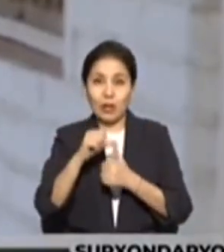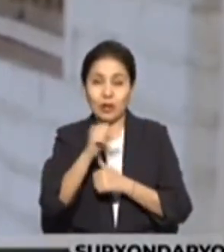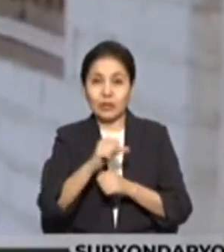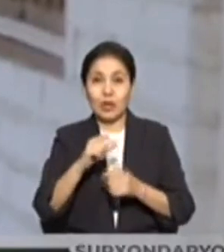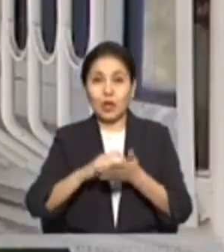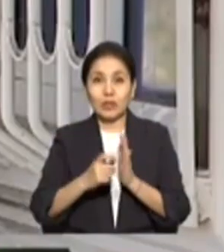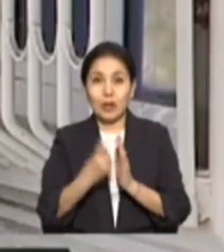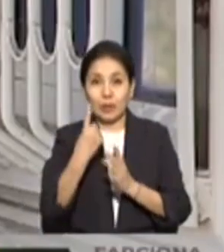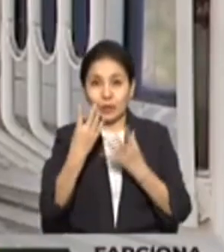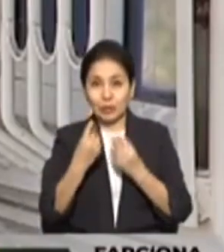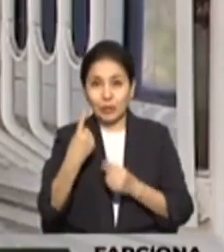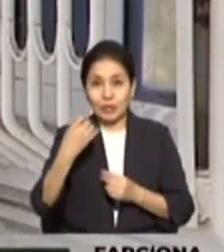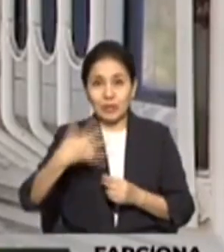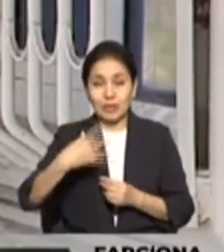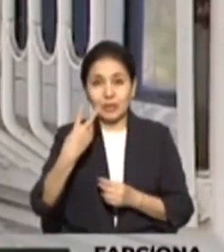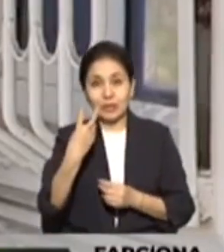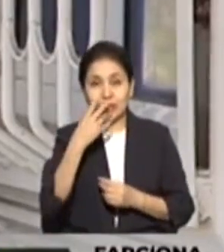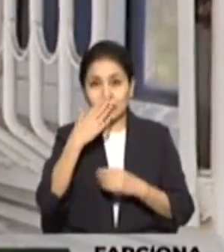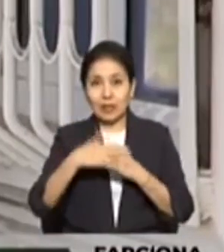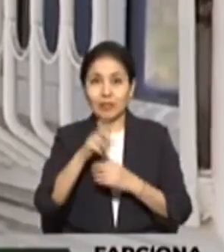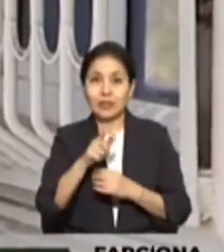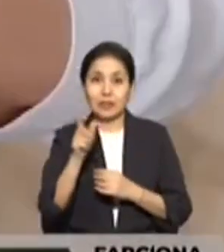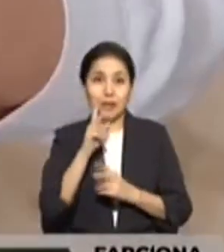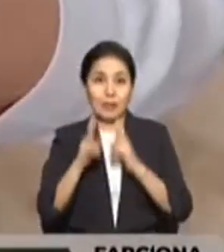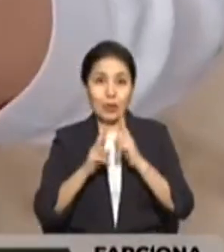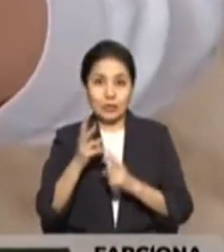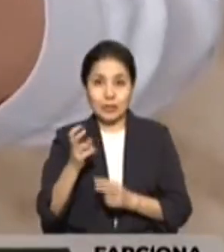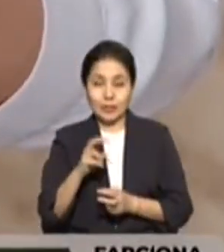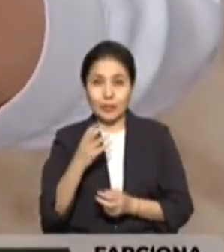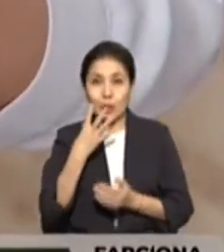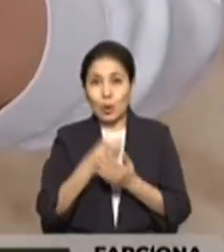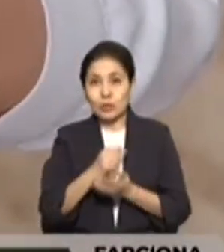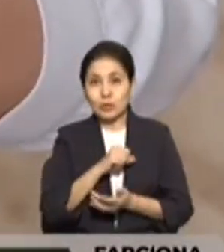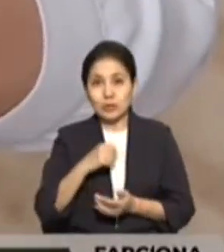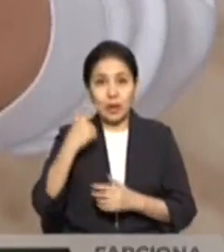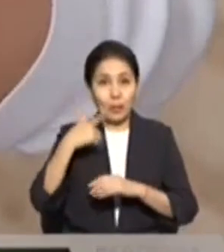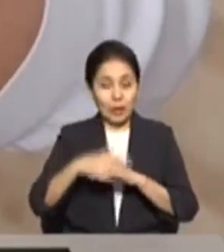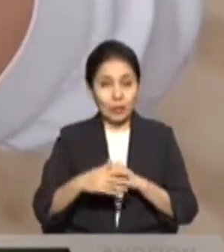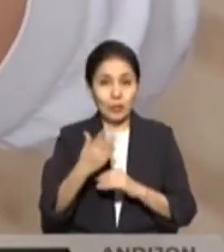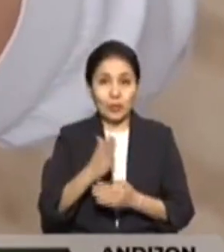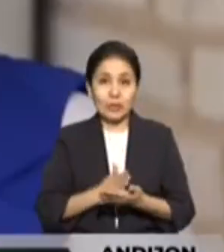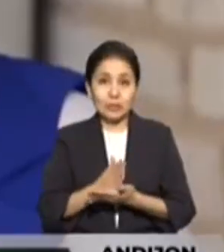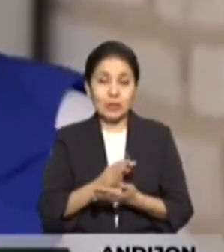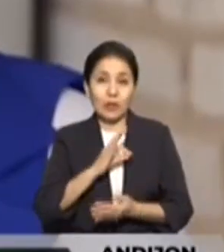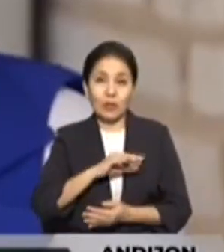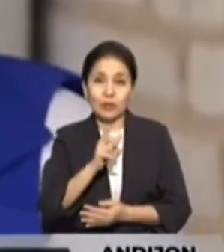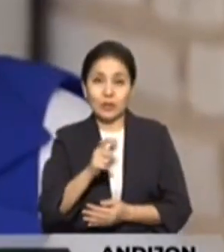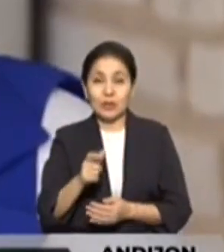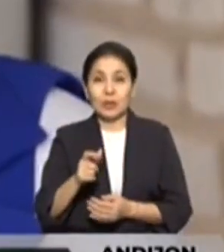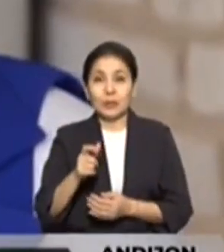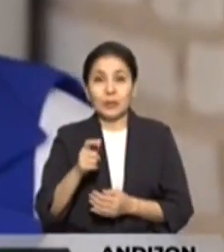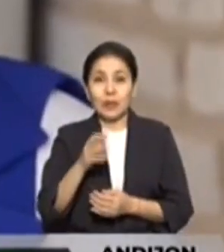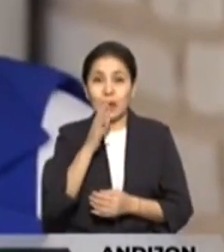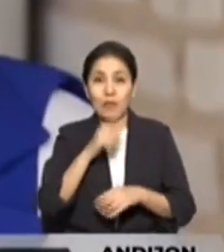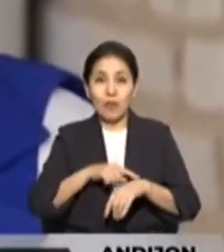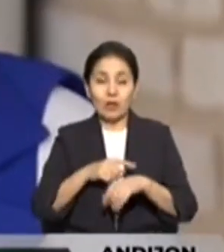ajratilgan. Bir kunda bu xizmatga 150-200 nafar fuqaro murojaat kuzatilmoqda. O'z-o'zidan ma'lumki, bu xizmatdan foydalanish uchun fuqarodan vaqt